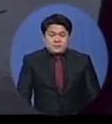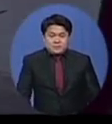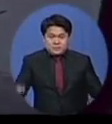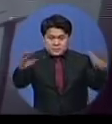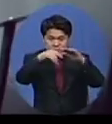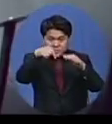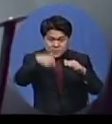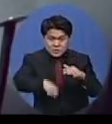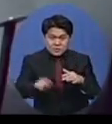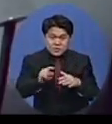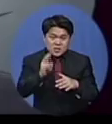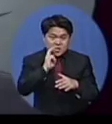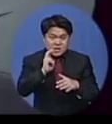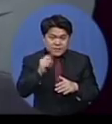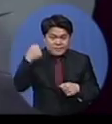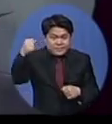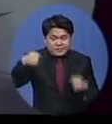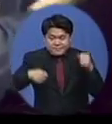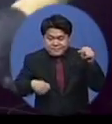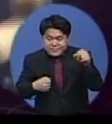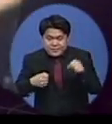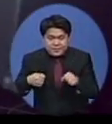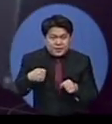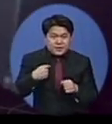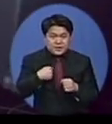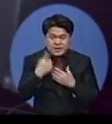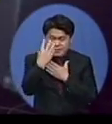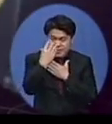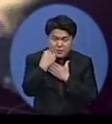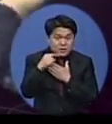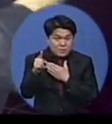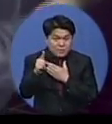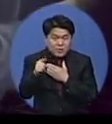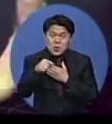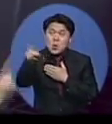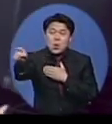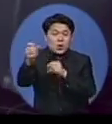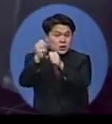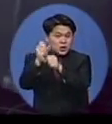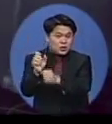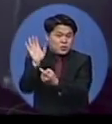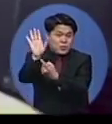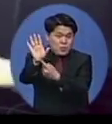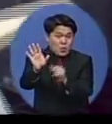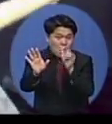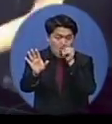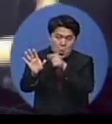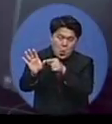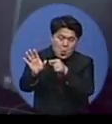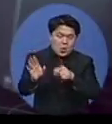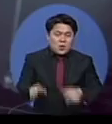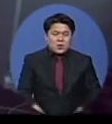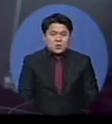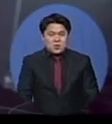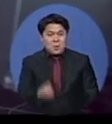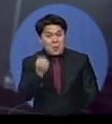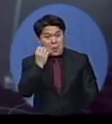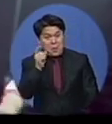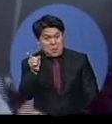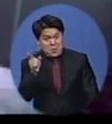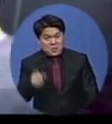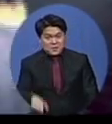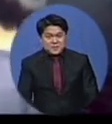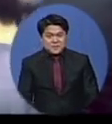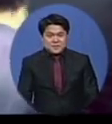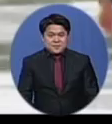상자 안에는 음악에 맞춰 춤을 추면 동작 인식을 통해 건너편에 있는 신호등에